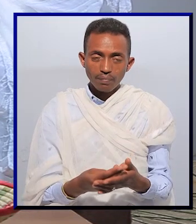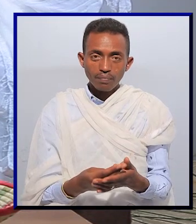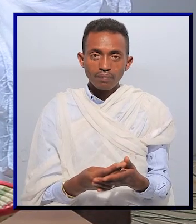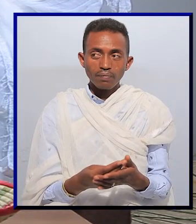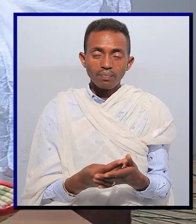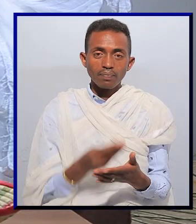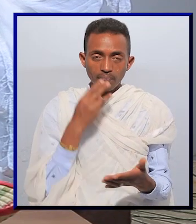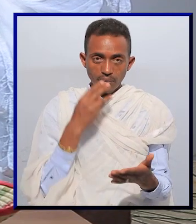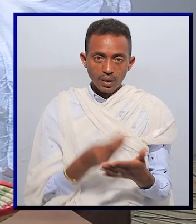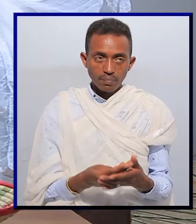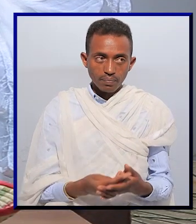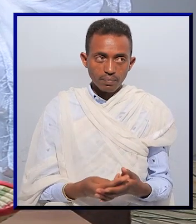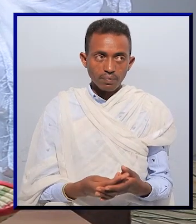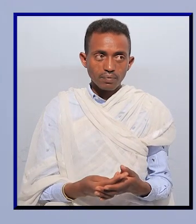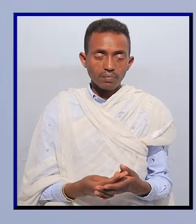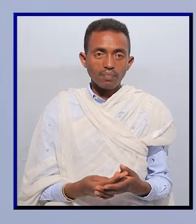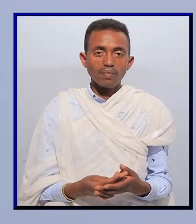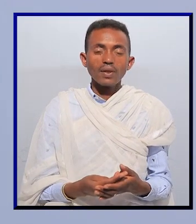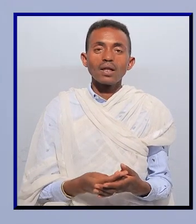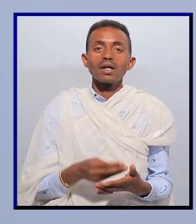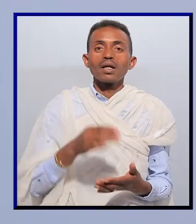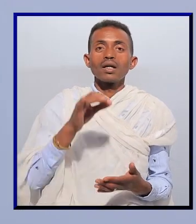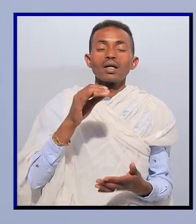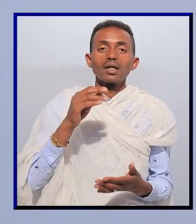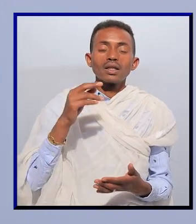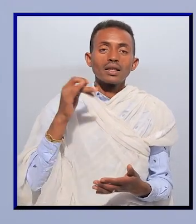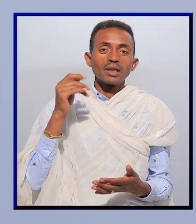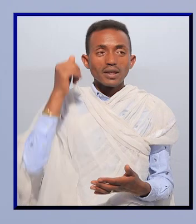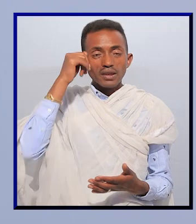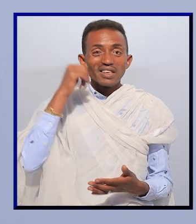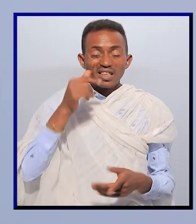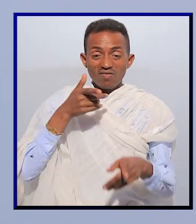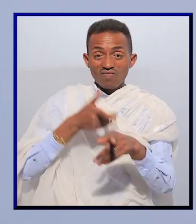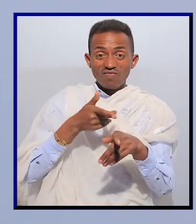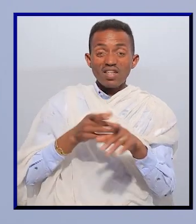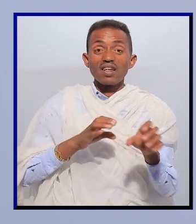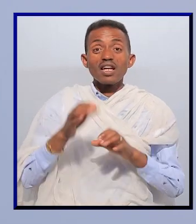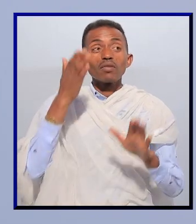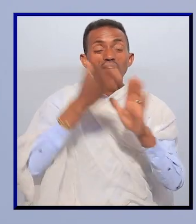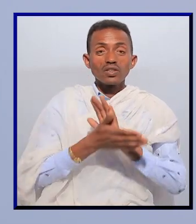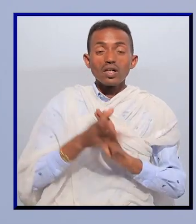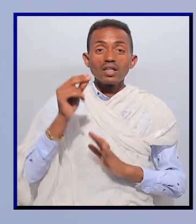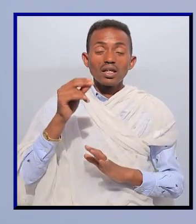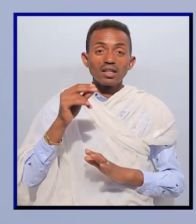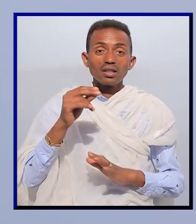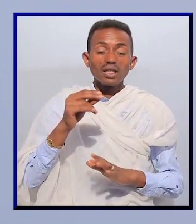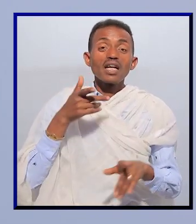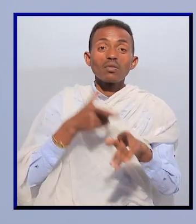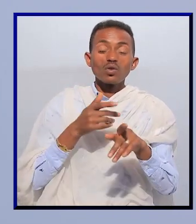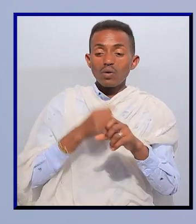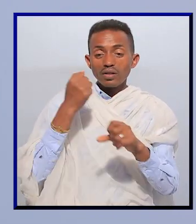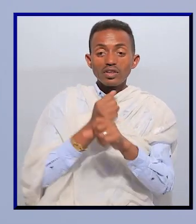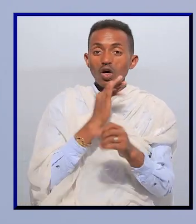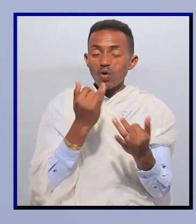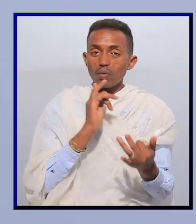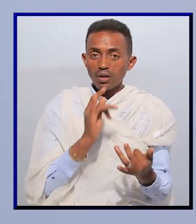ሌስቢያን የሚባለው ሴት ከሴት የሚፈጸም የግብረ ሰዶም ድርጊት ነው እንግዲህ አሁን ምናልባት እህታችን